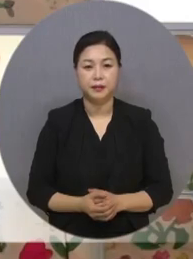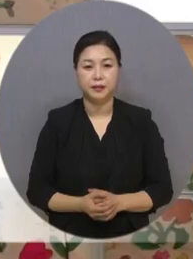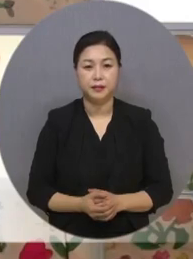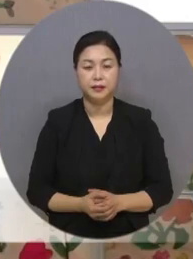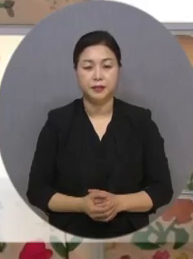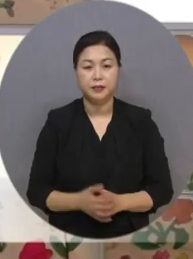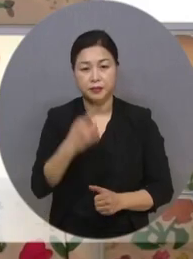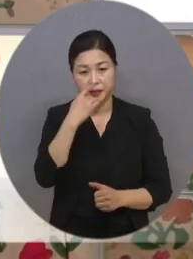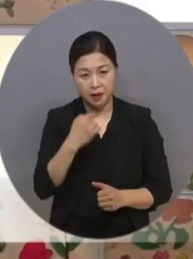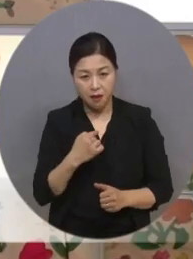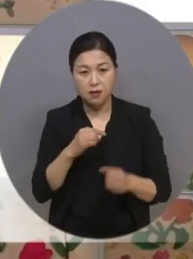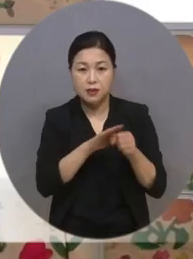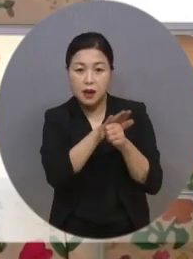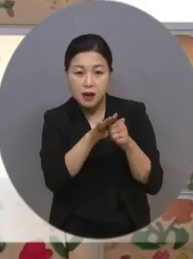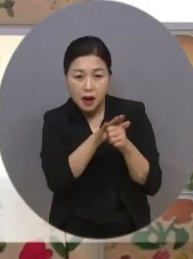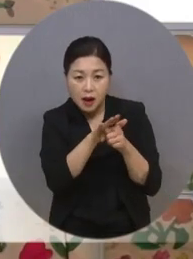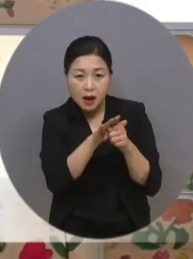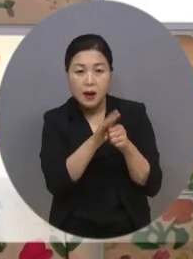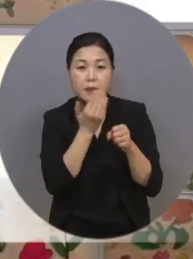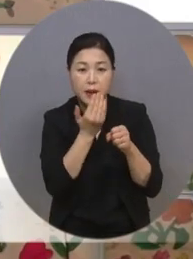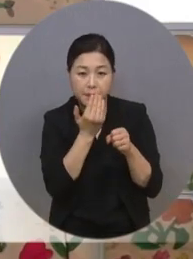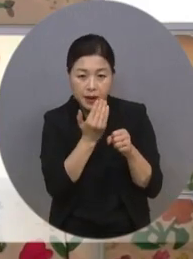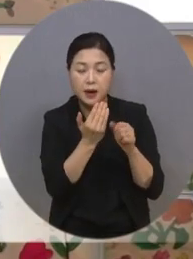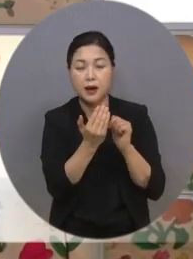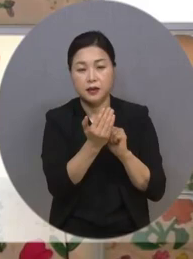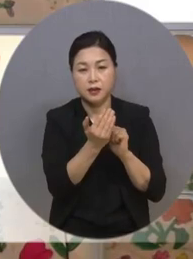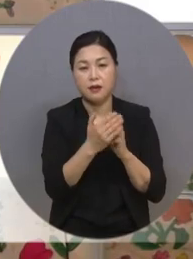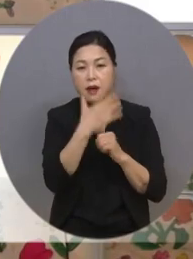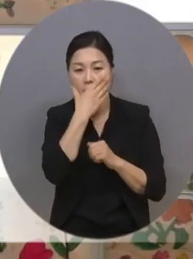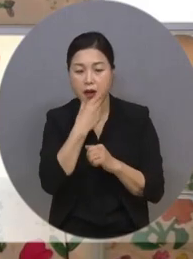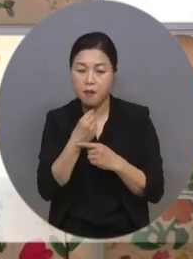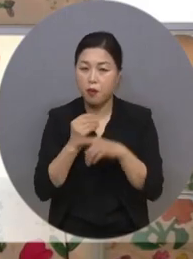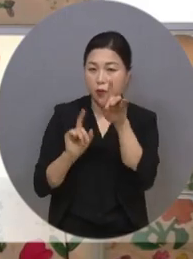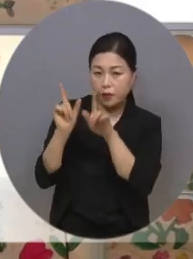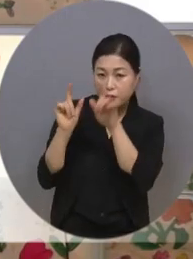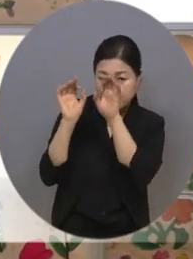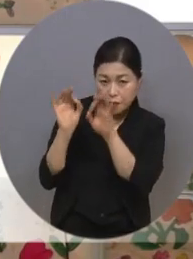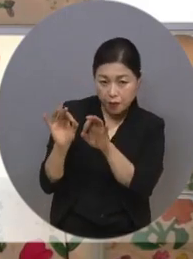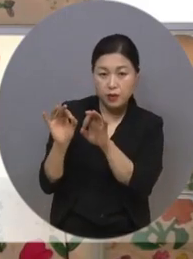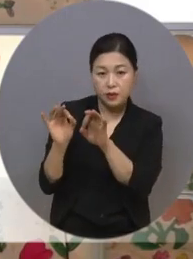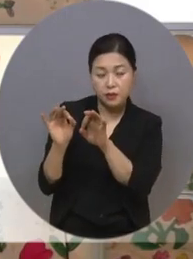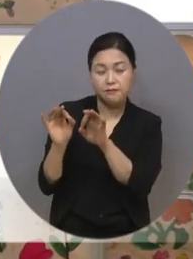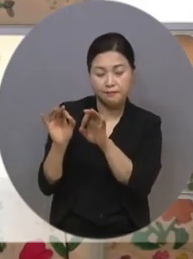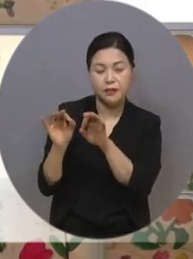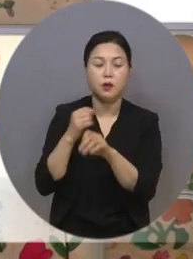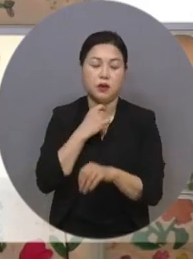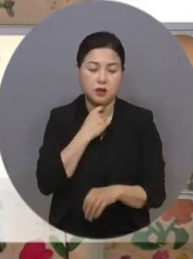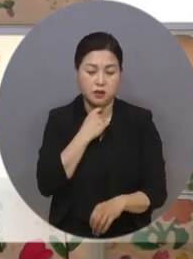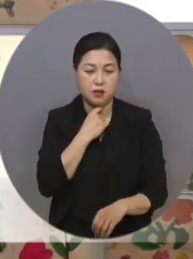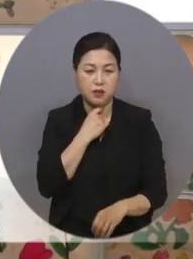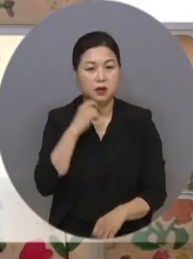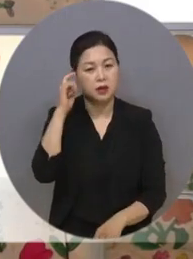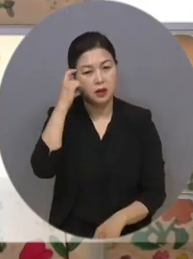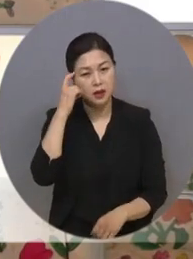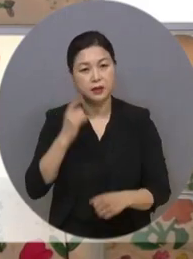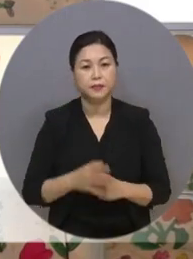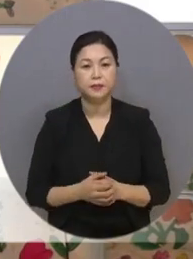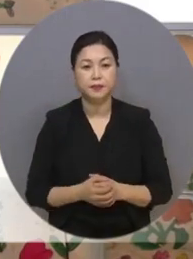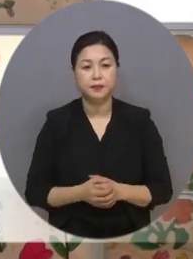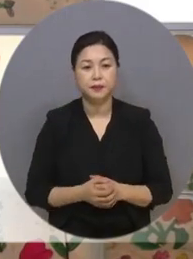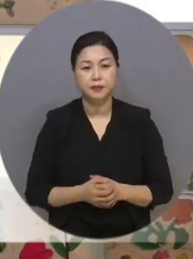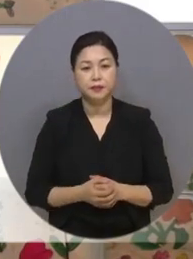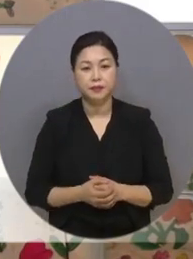본인들을 정말 사랑할 수 있어서 행복해 하시는 그런 모습들이 보여졌으면 좋겠다 하는 생각이